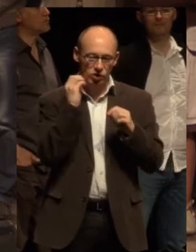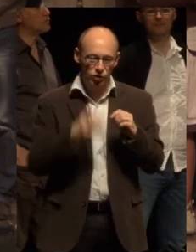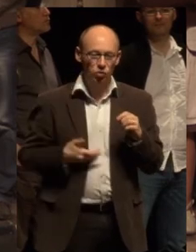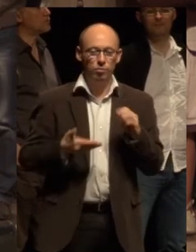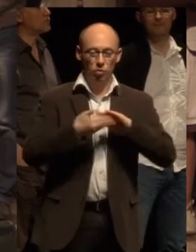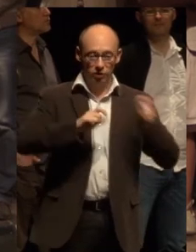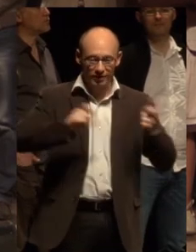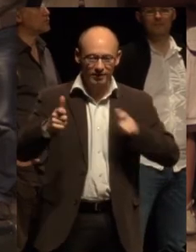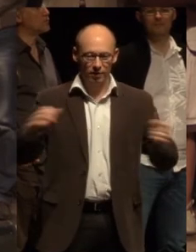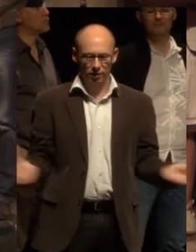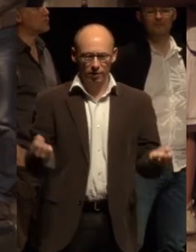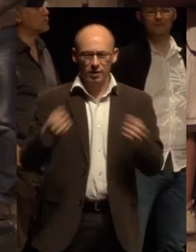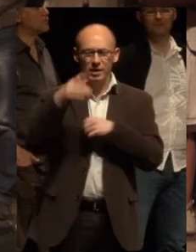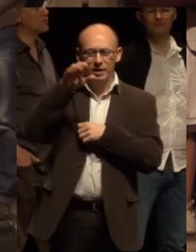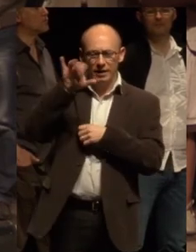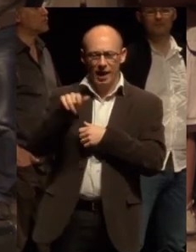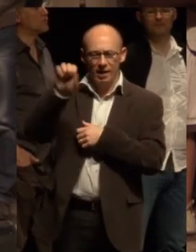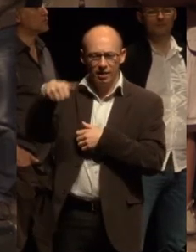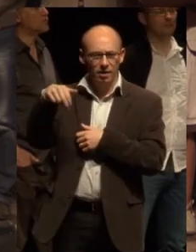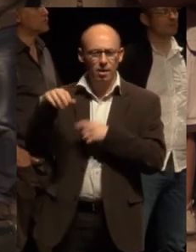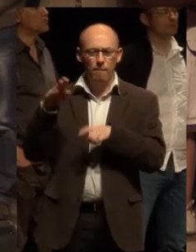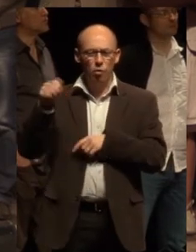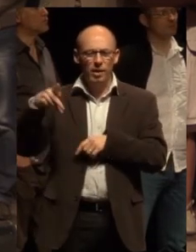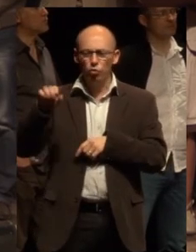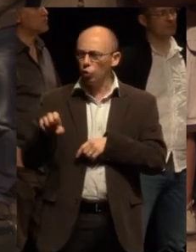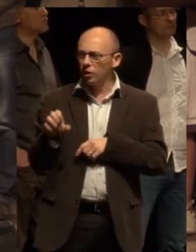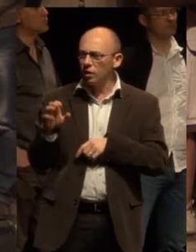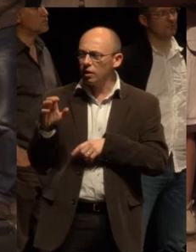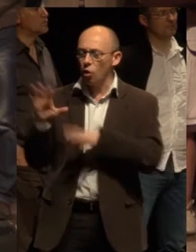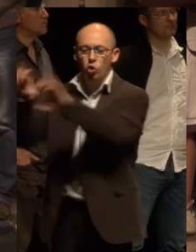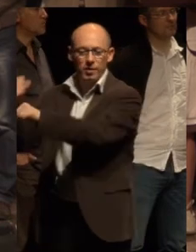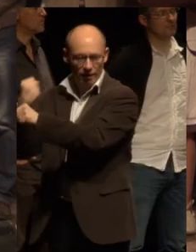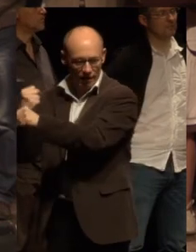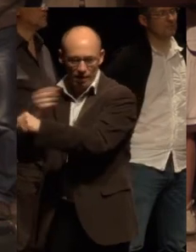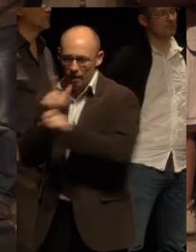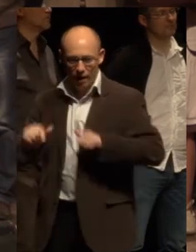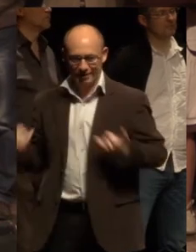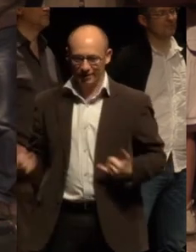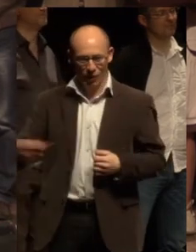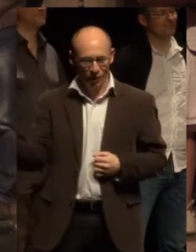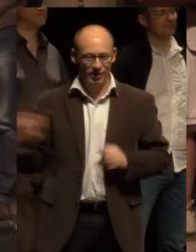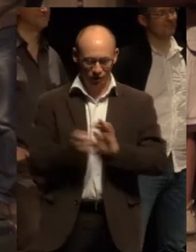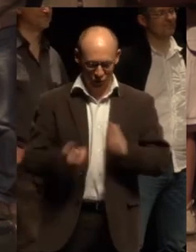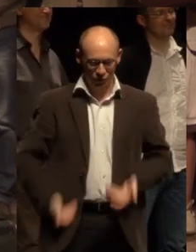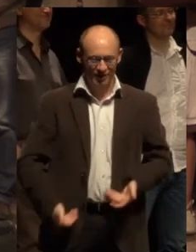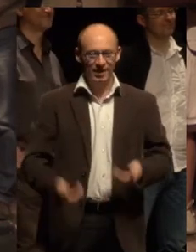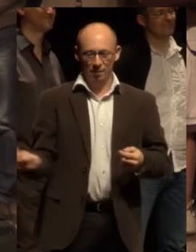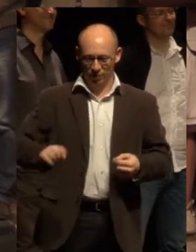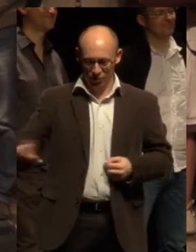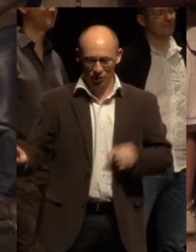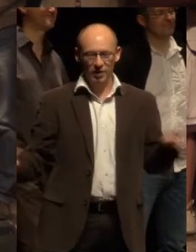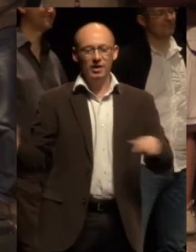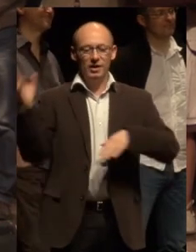qui est au travail aujourd'hui, qui est conseiller municipal délégué à l'intercommunalité. Il connaît bien la maison, il sera